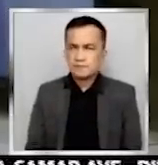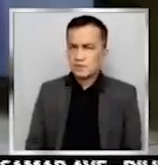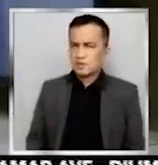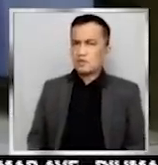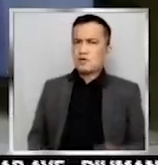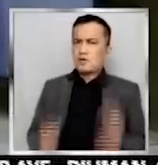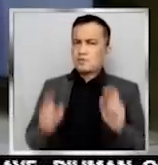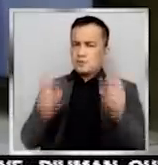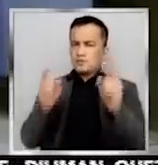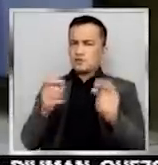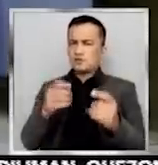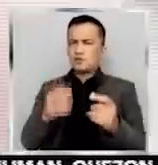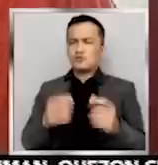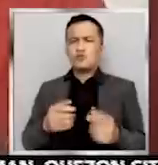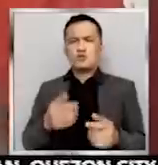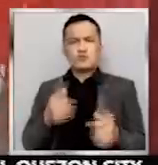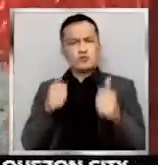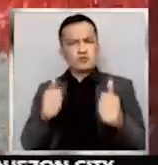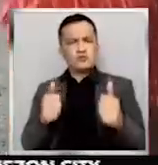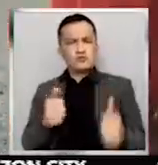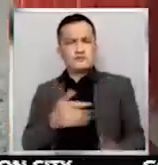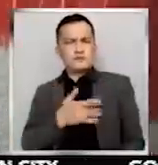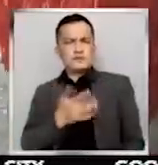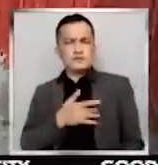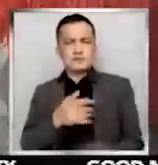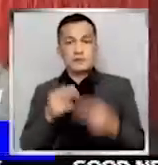vibes na mga balita naman tayo.